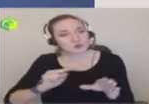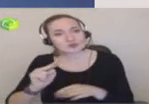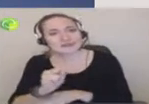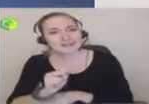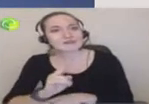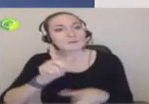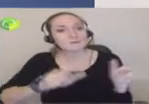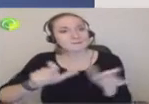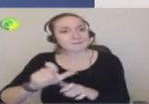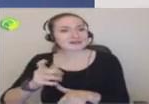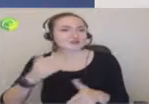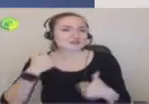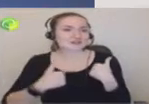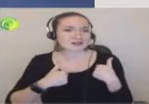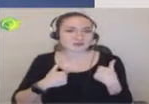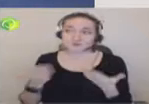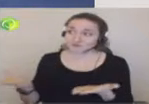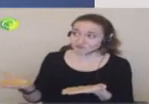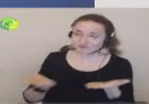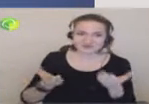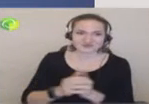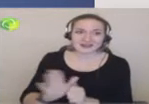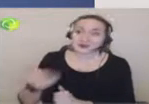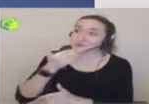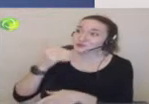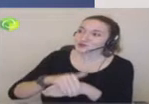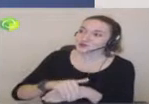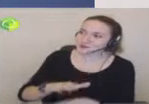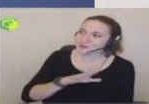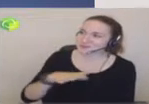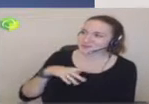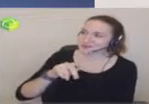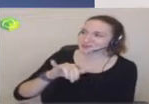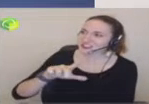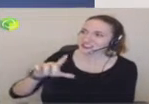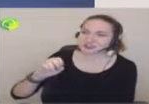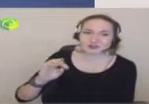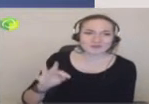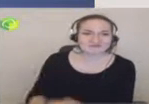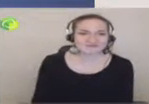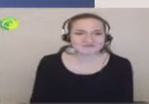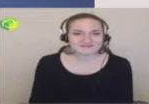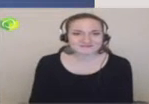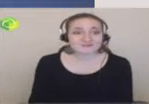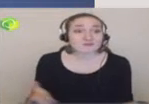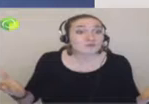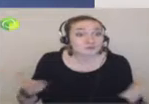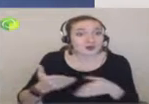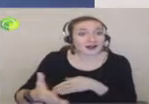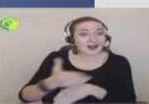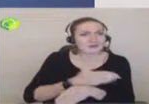Bonsoir Madame Gillot, bienvenue sur la scène de ce prix Andy Livre, 13e cérémonie. Alors avant de découvrir les